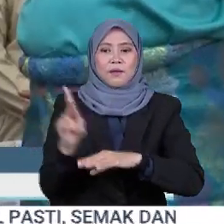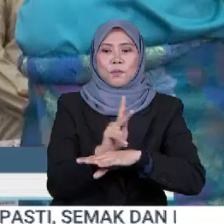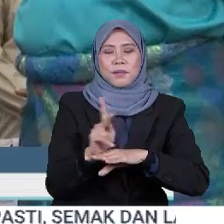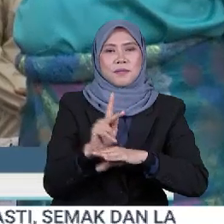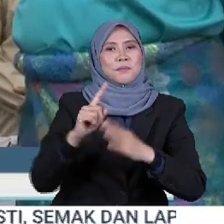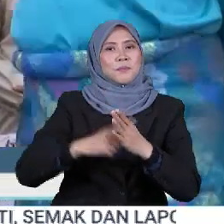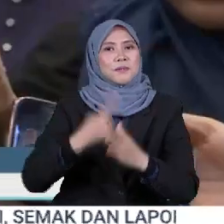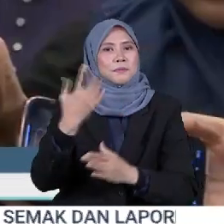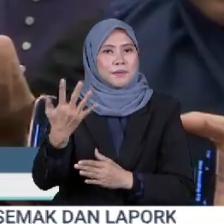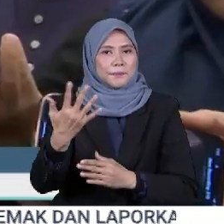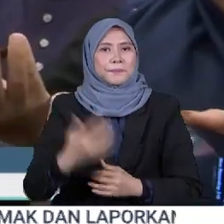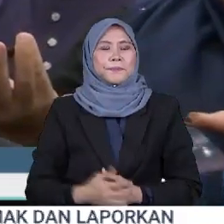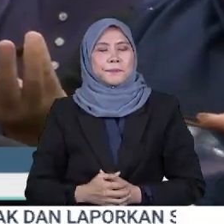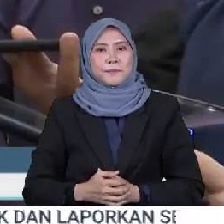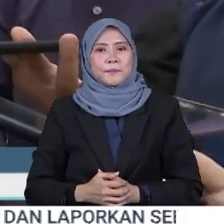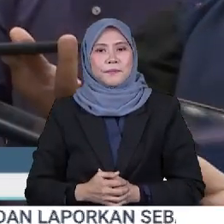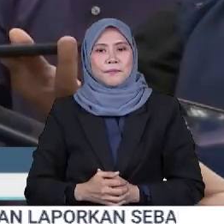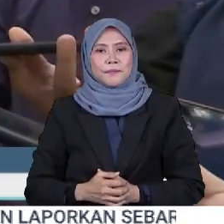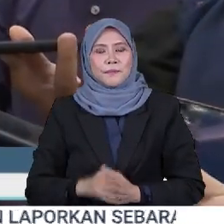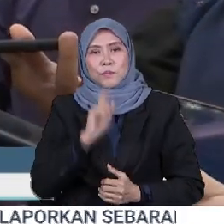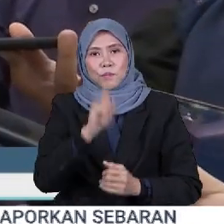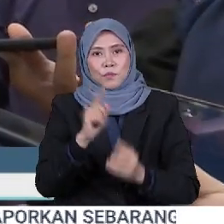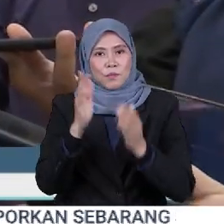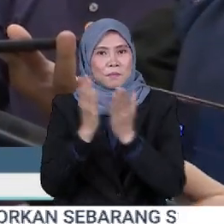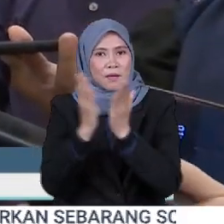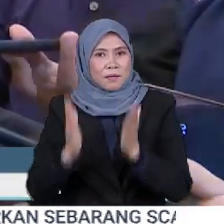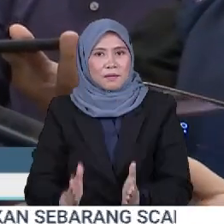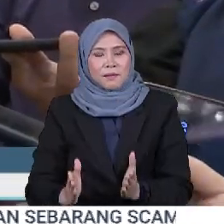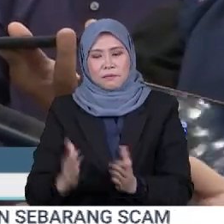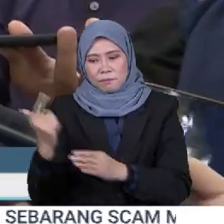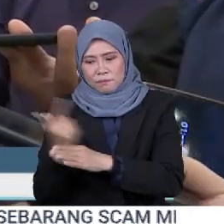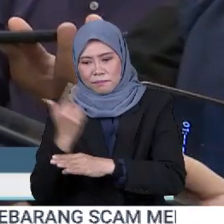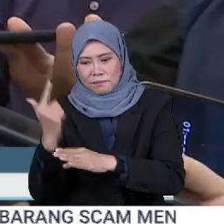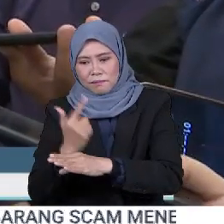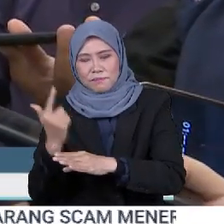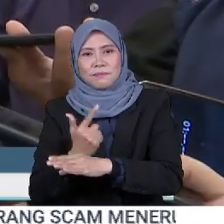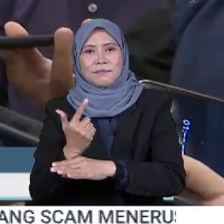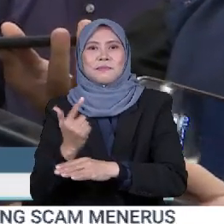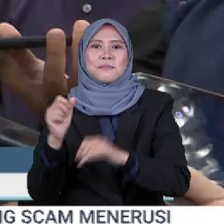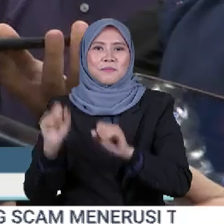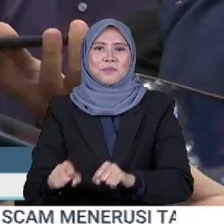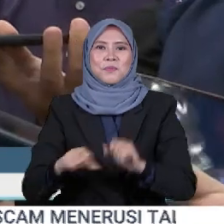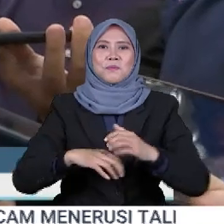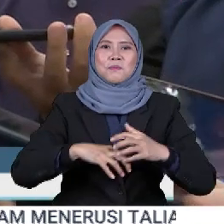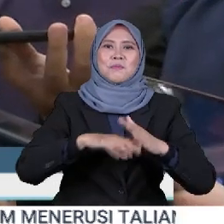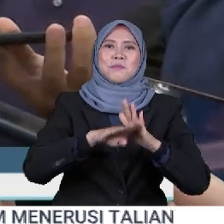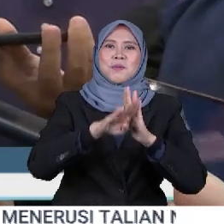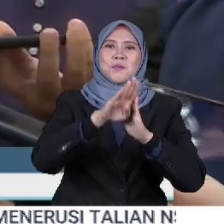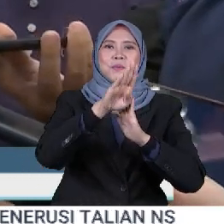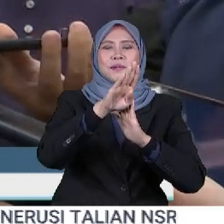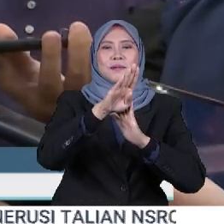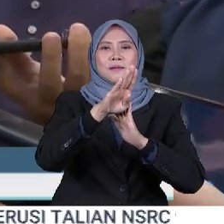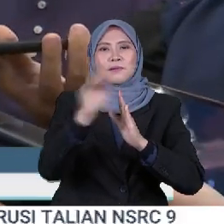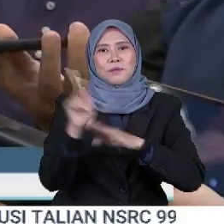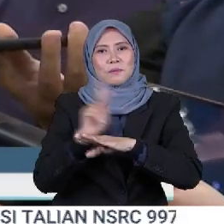depan. Kita memerlukan graduan yang dilatih untuk membangunkan